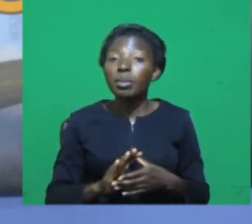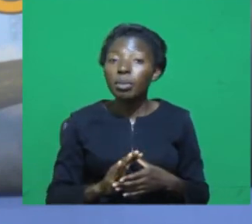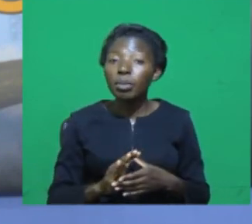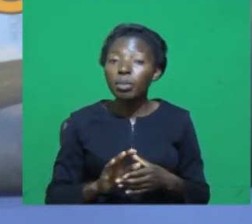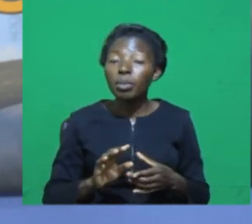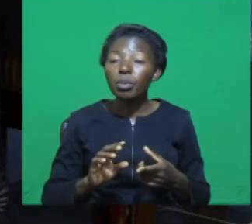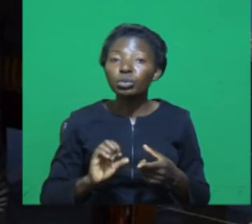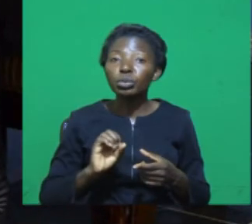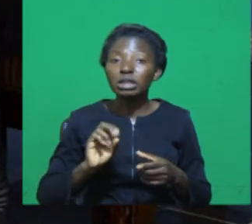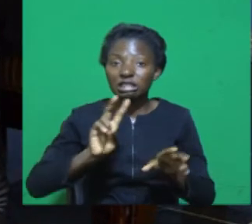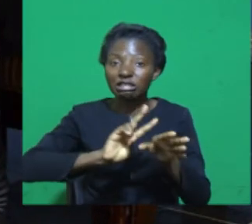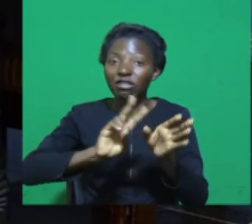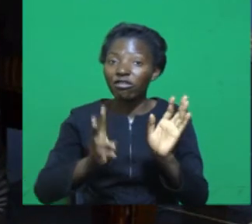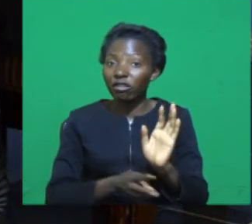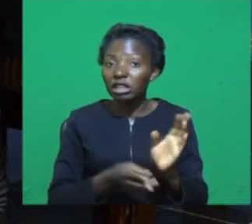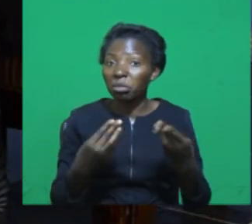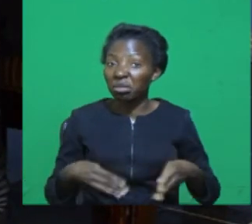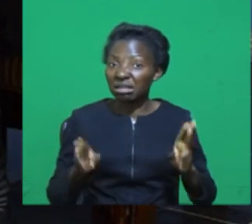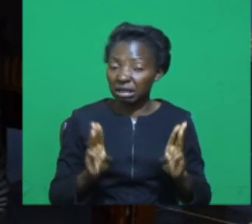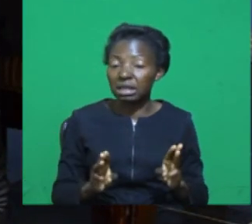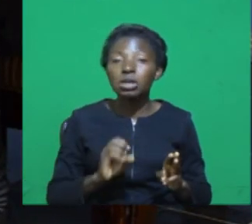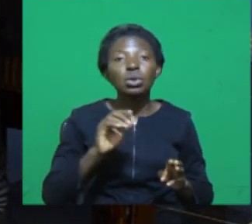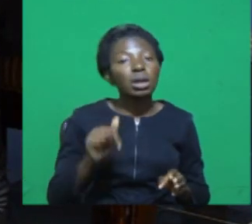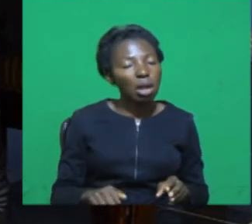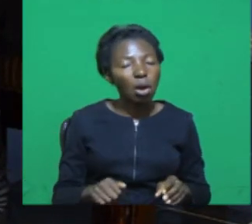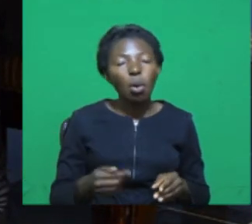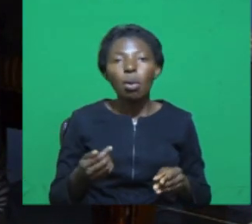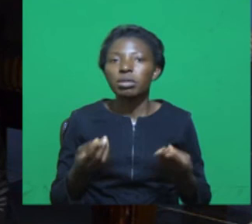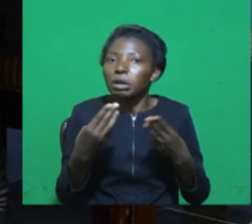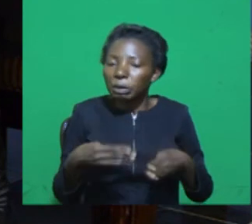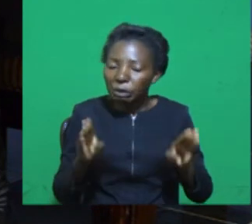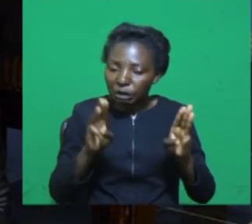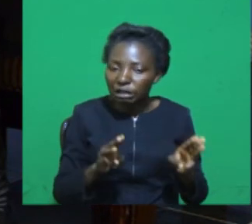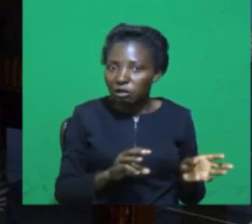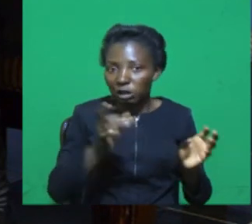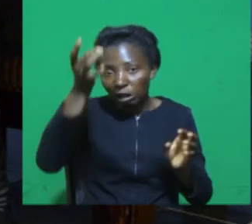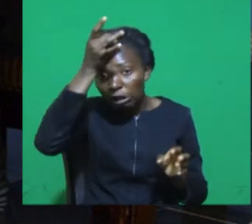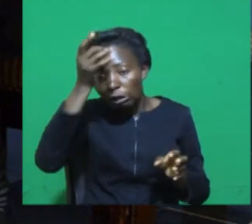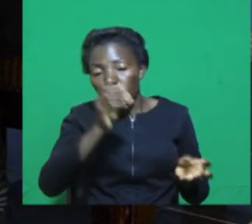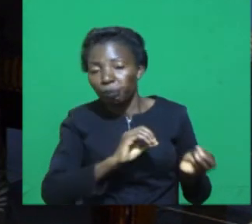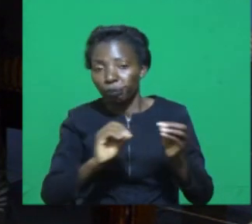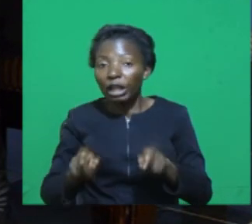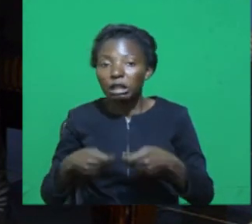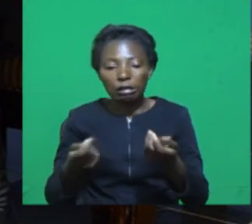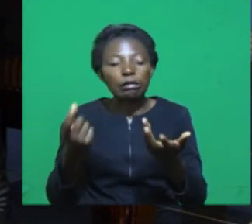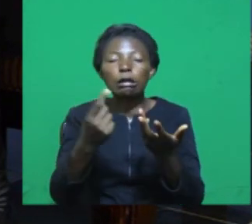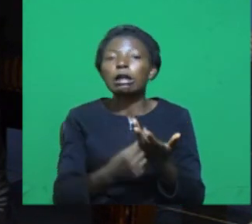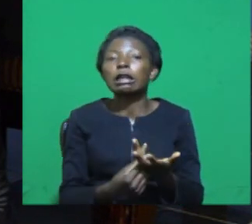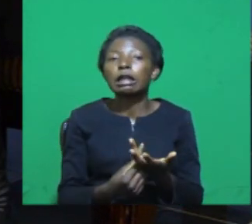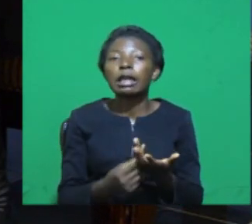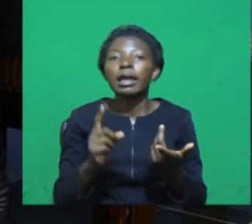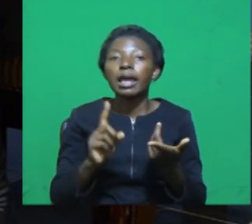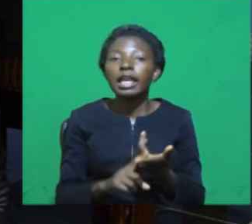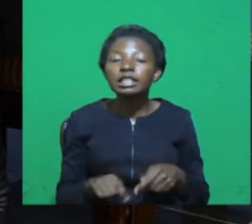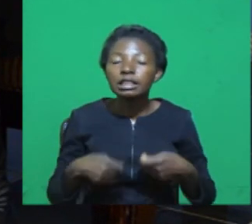pake munhu wani ndiFaro chete. Saka hanzi Faro akatora chimhete chiring. Alright. Kwakuchiisa pachimunwe paJoseph. Ndobva